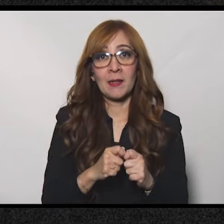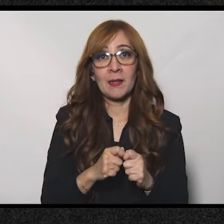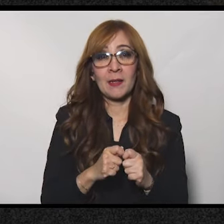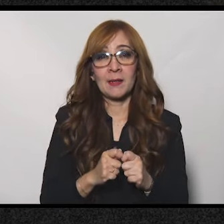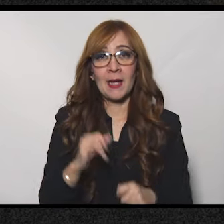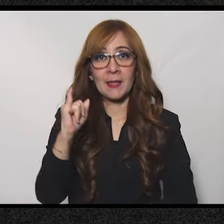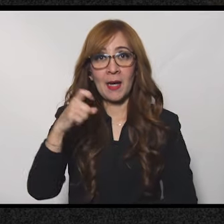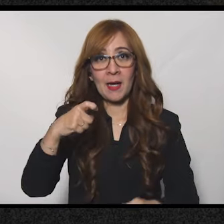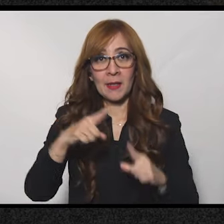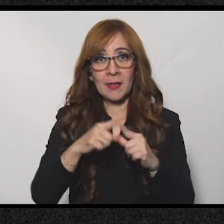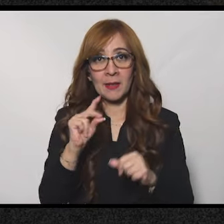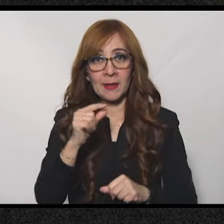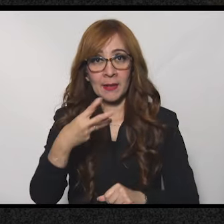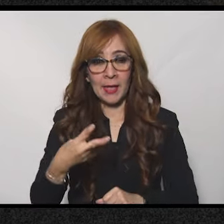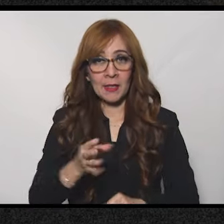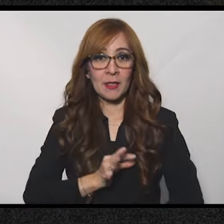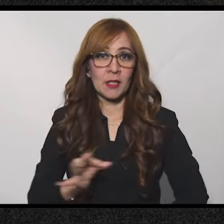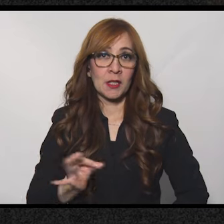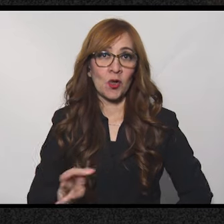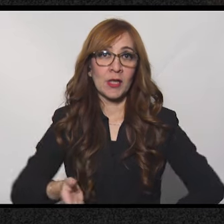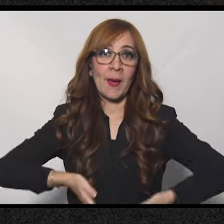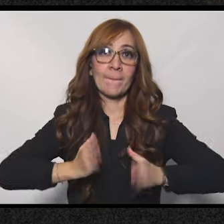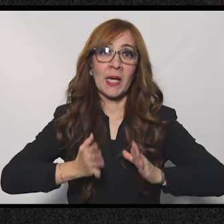sebuah iCare di kota Medan.